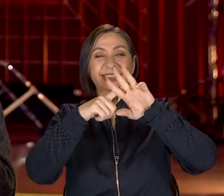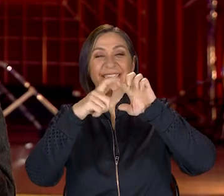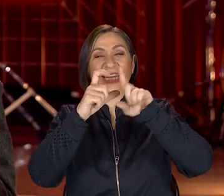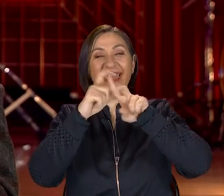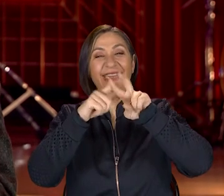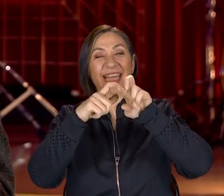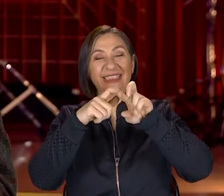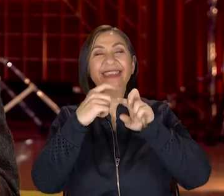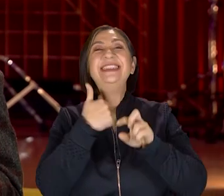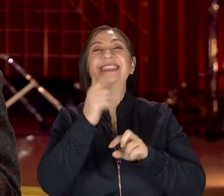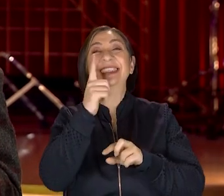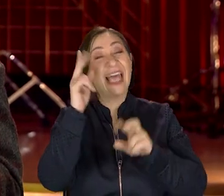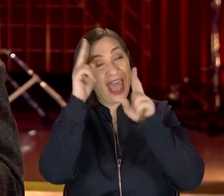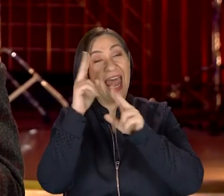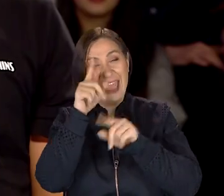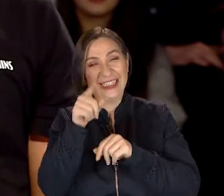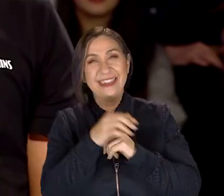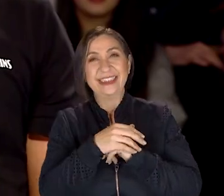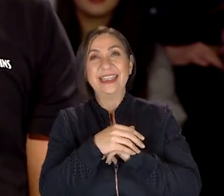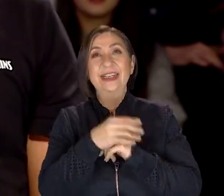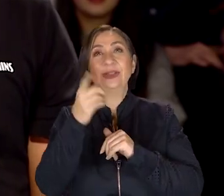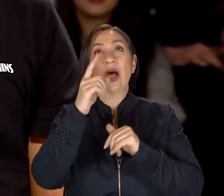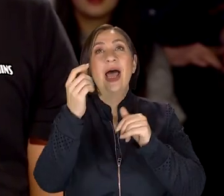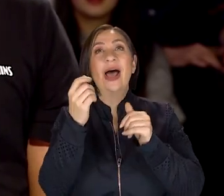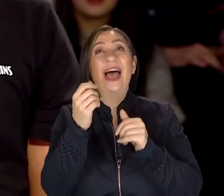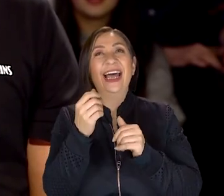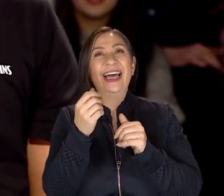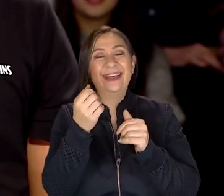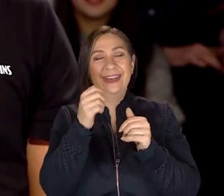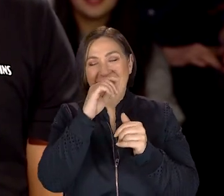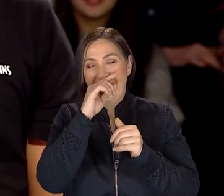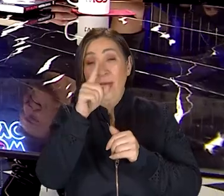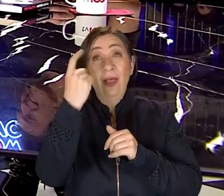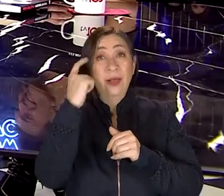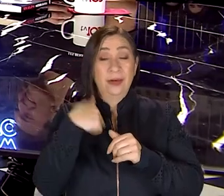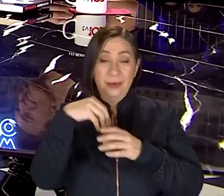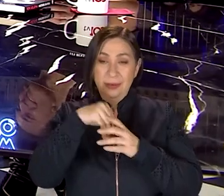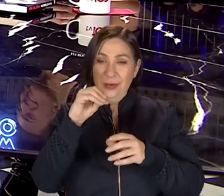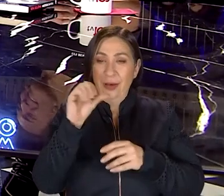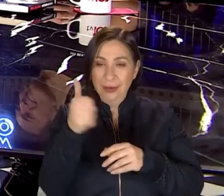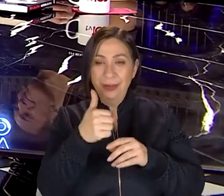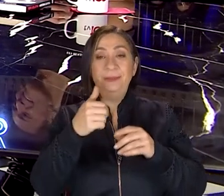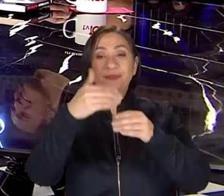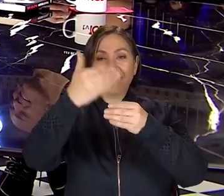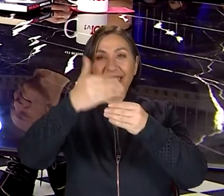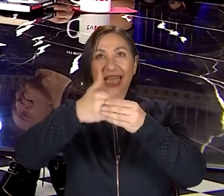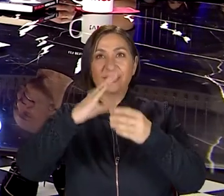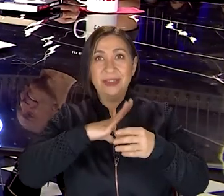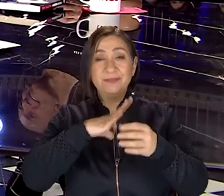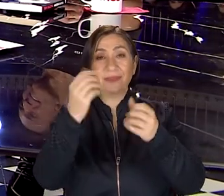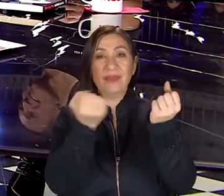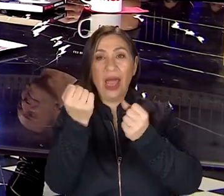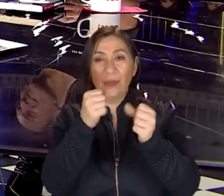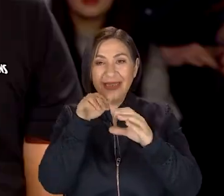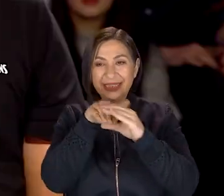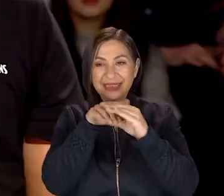Serdar'ın sesiyle hayal edin. Sonra otoparka gittik abi. Senin fikrin benim için çok önemli. Şarkılar kasette ama arabanın